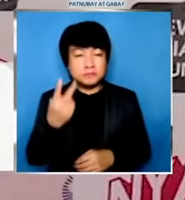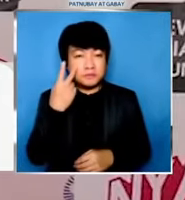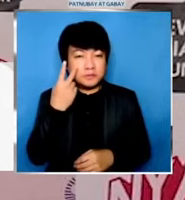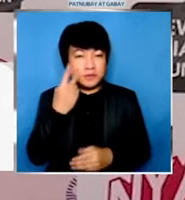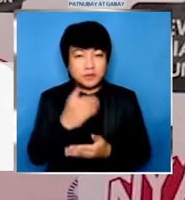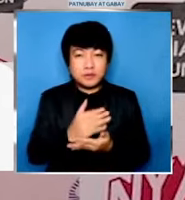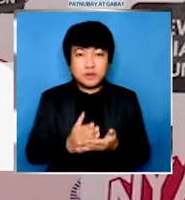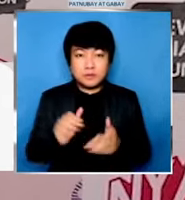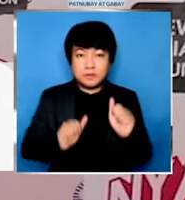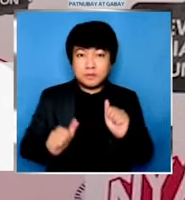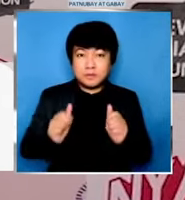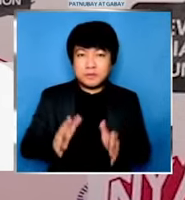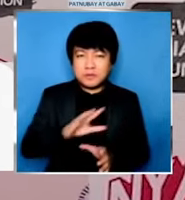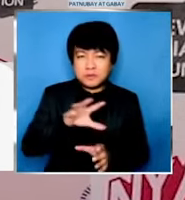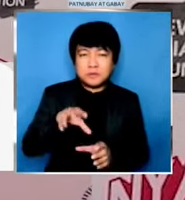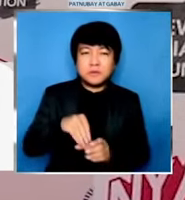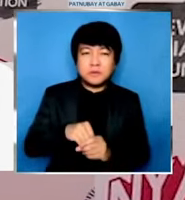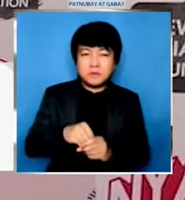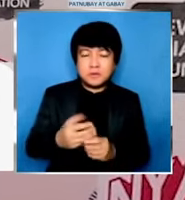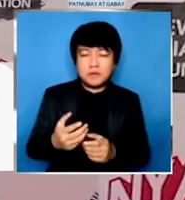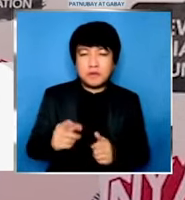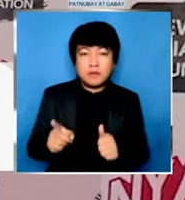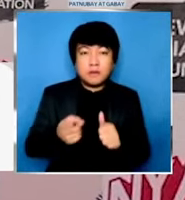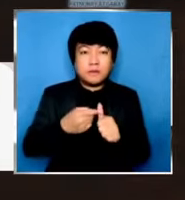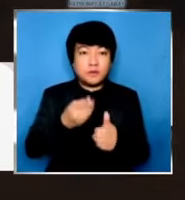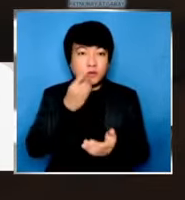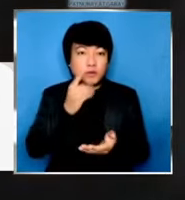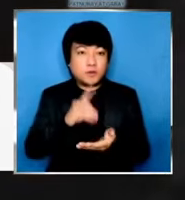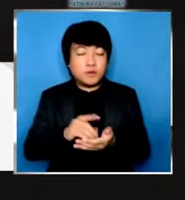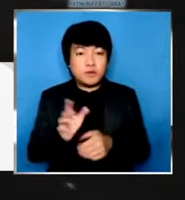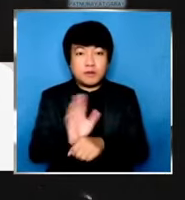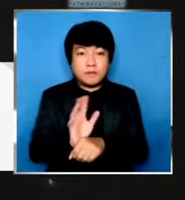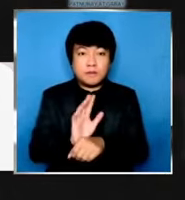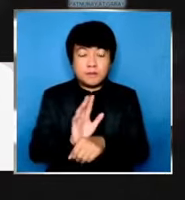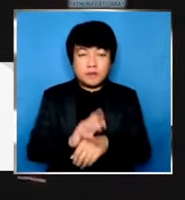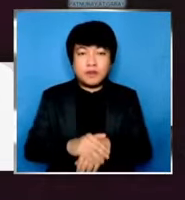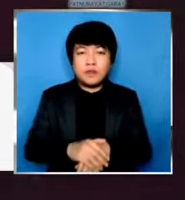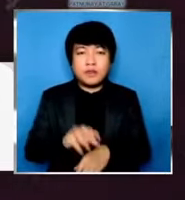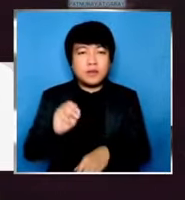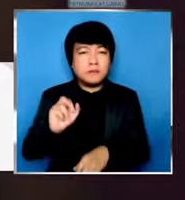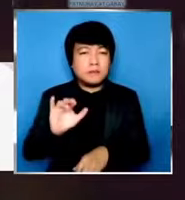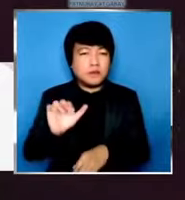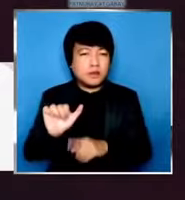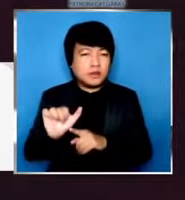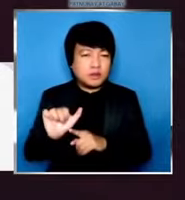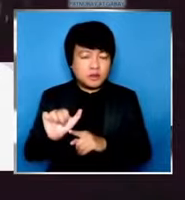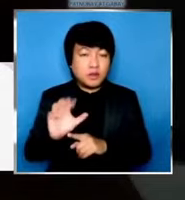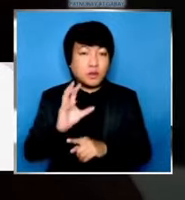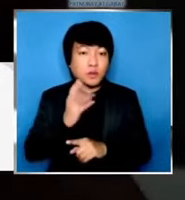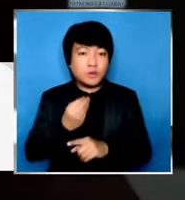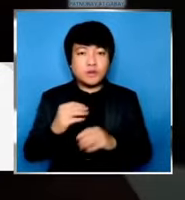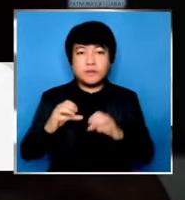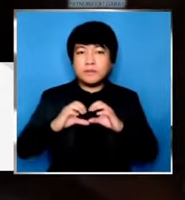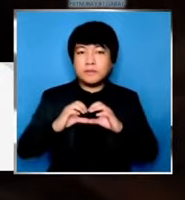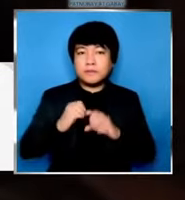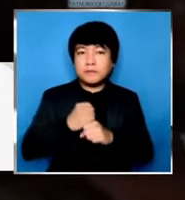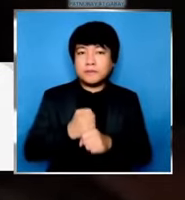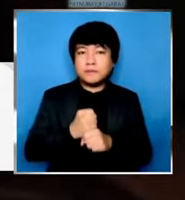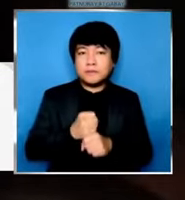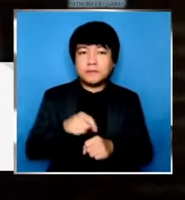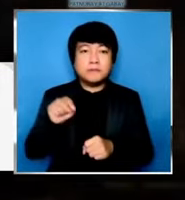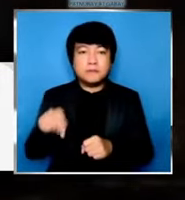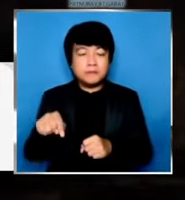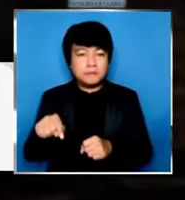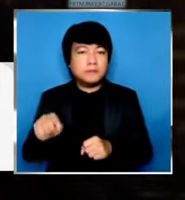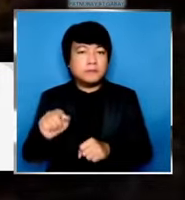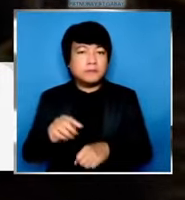Royce Cabrera. First docu-film entry naman sa Cinemalaya ang Maria na produced ng GMA Public Affairs Senior Supervising Producer na